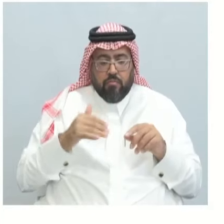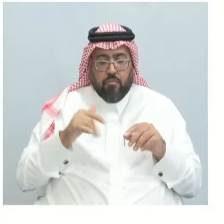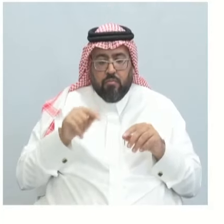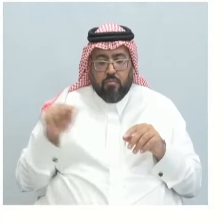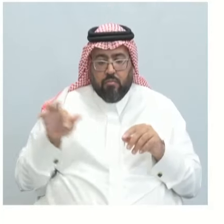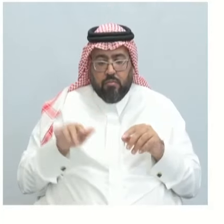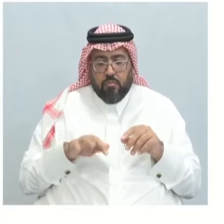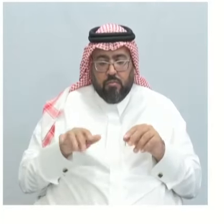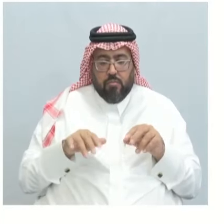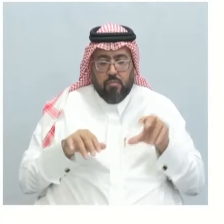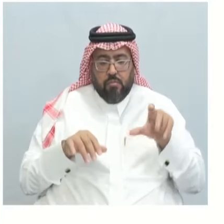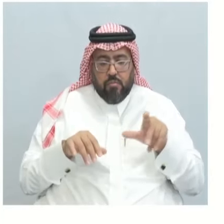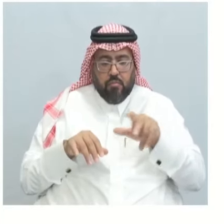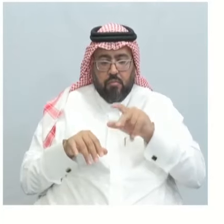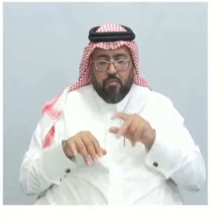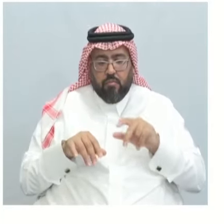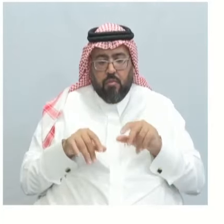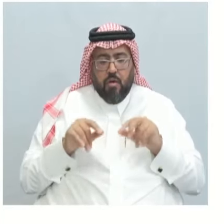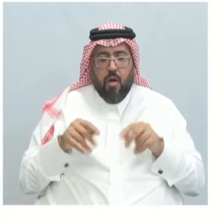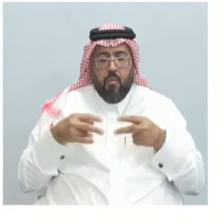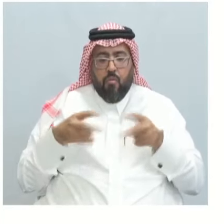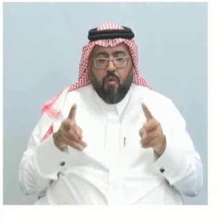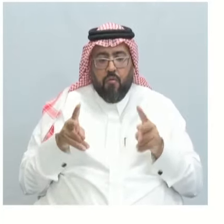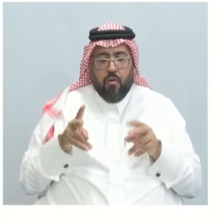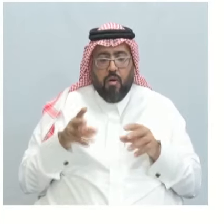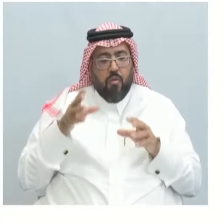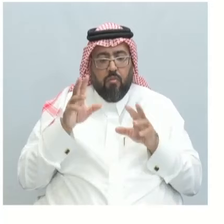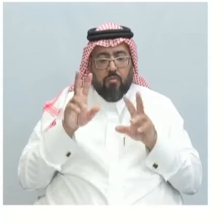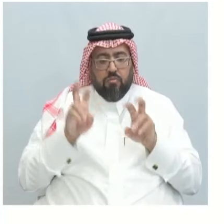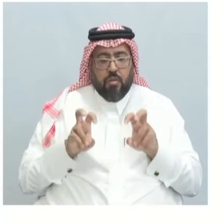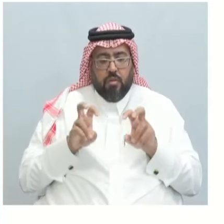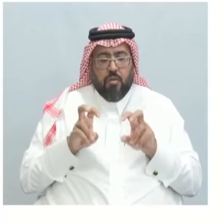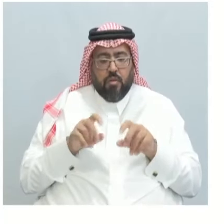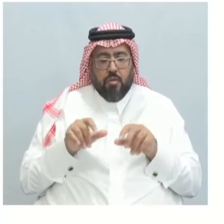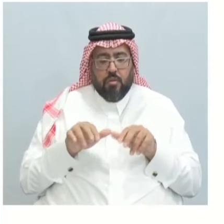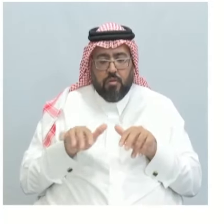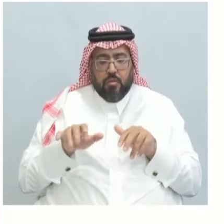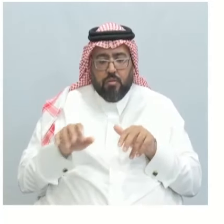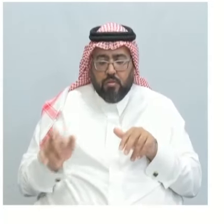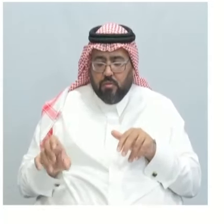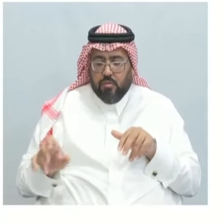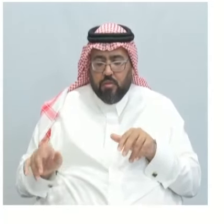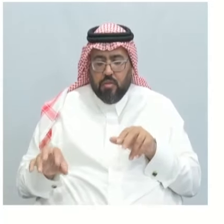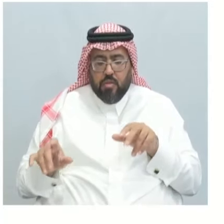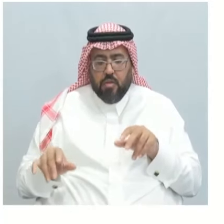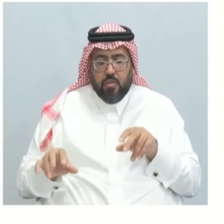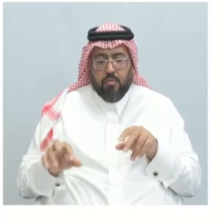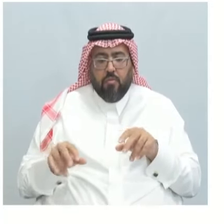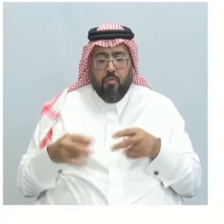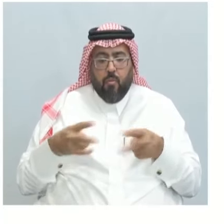الازرار الثلاثه موافق وانهاء وتعليمات دون استخدام اسهم لوحه